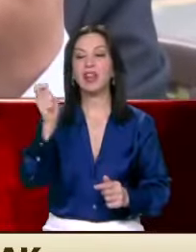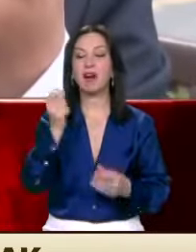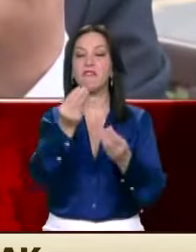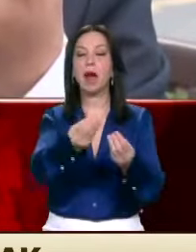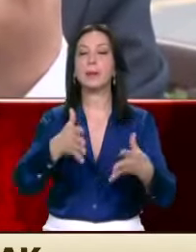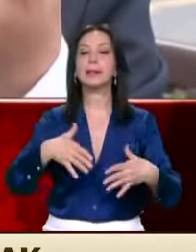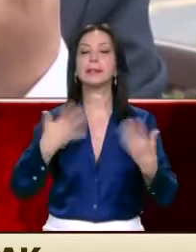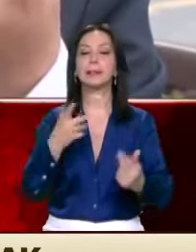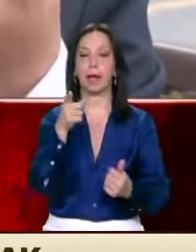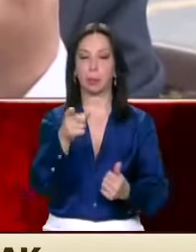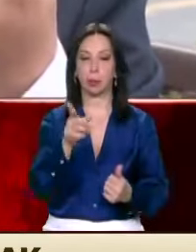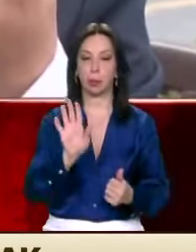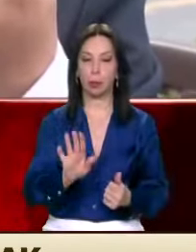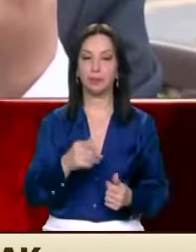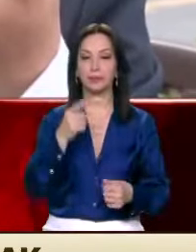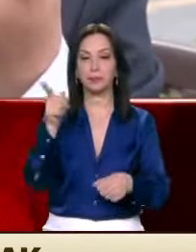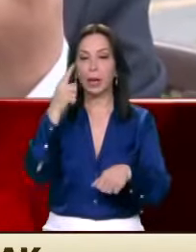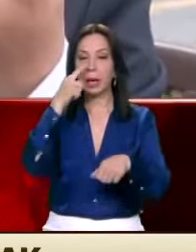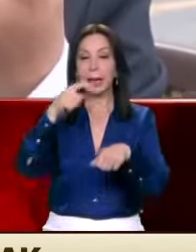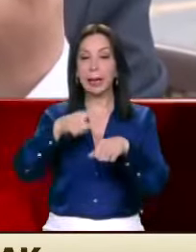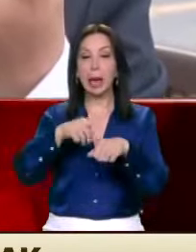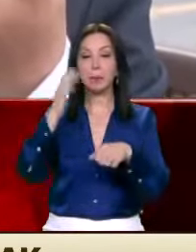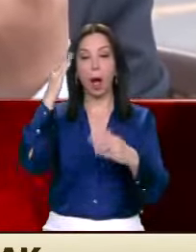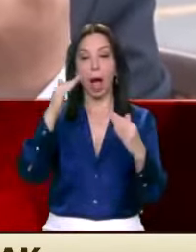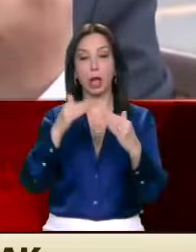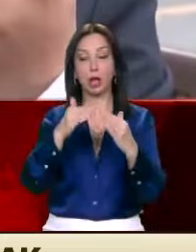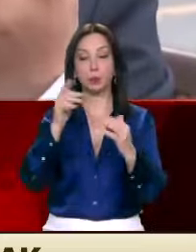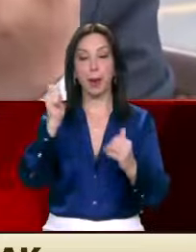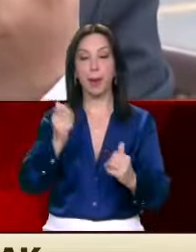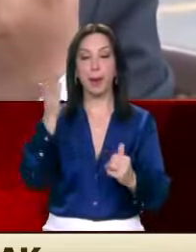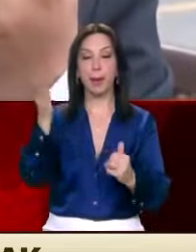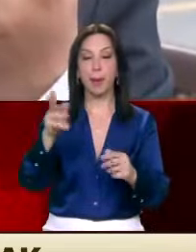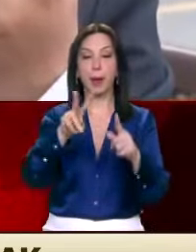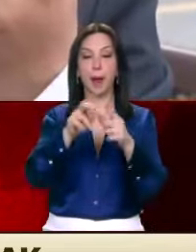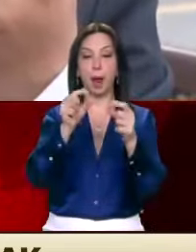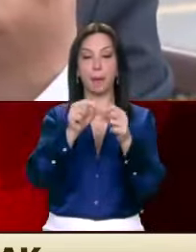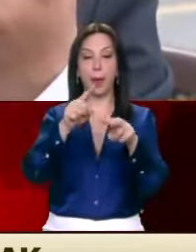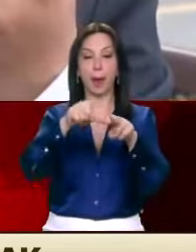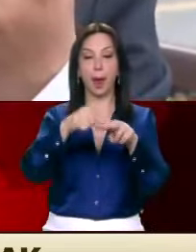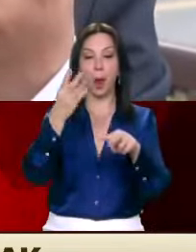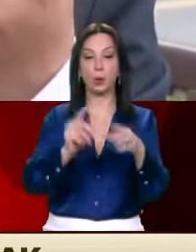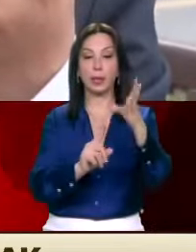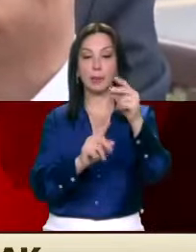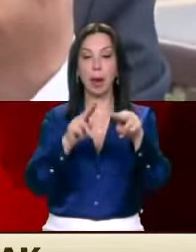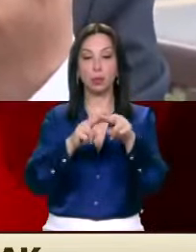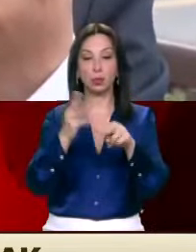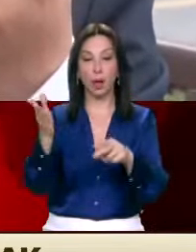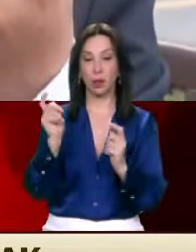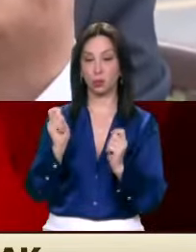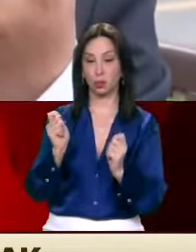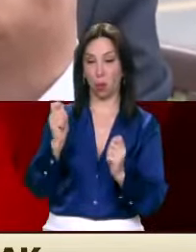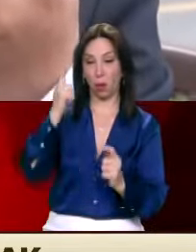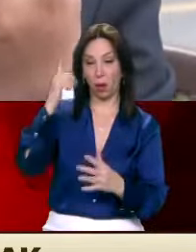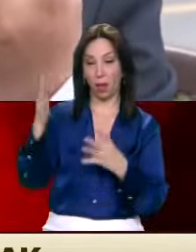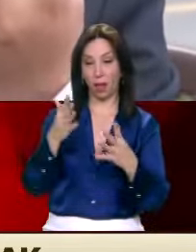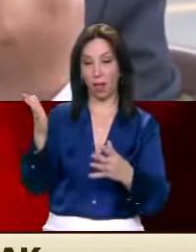sayılı kulüplerinde inanılmaz anlaşmalarla oynayan, NBA'ye kadar giden İbrahim Kutluay'ın zor durumda olmasına